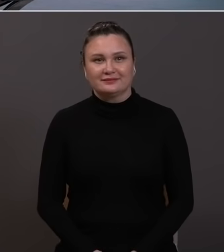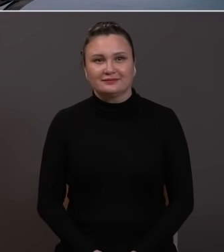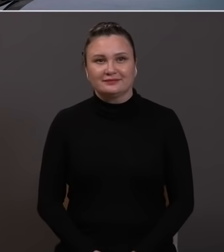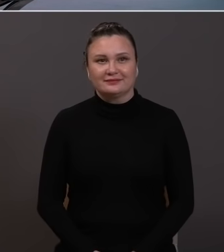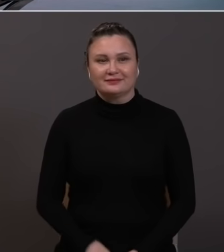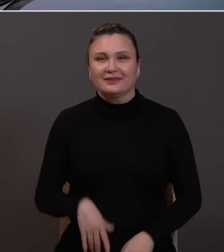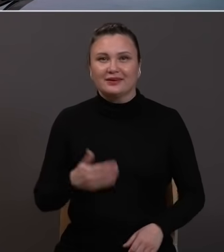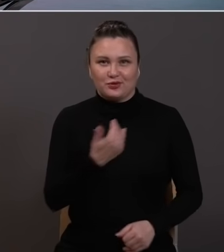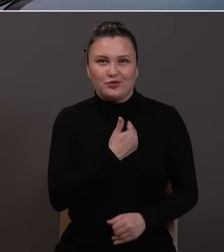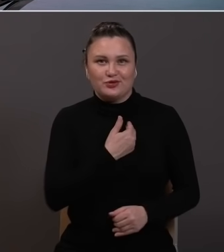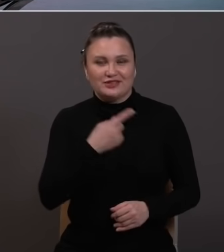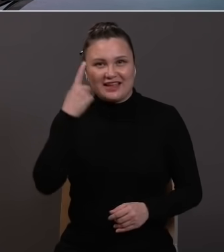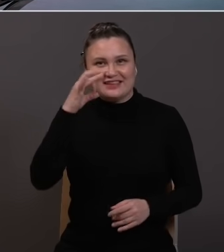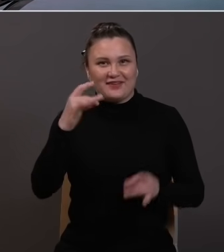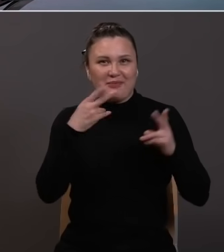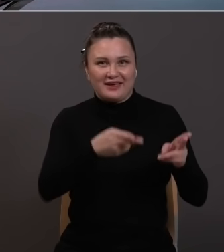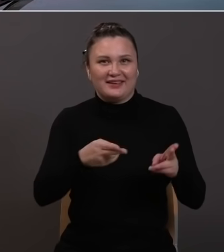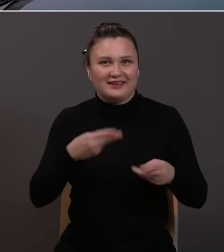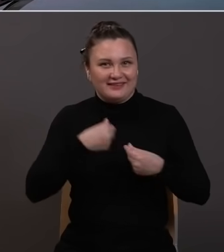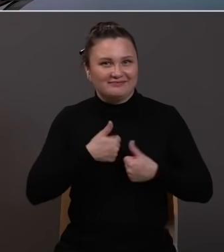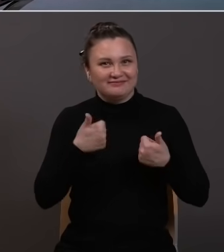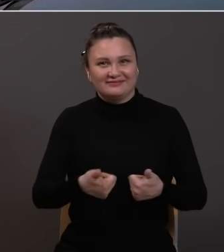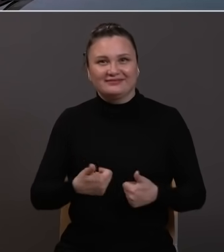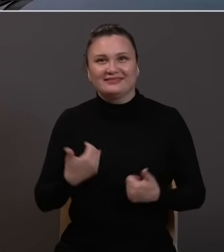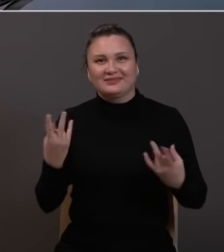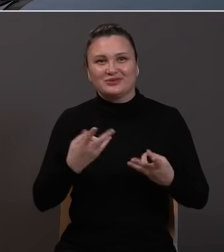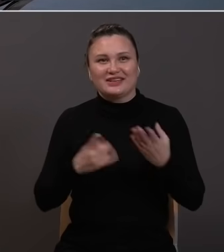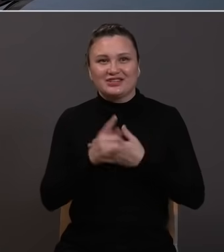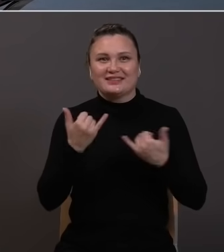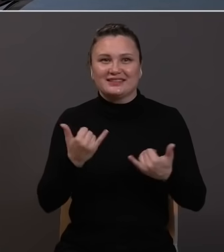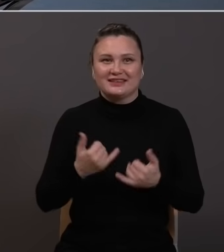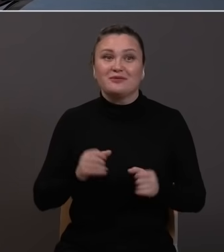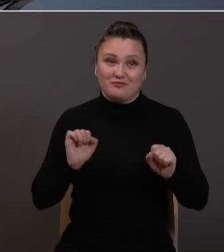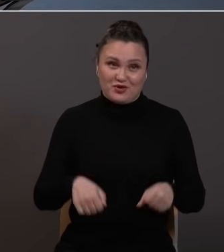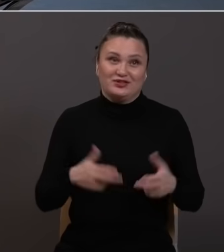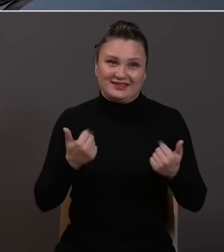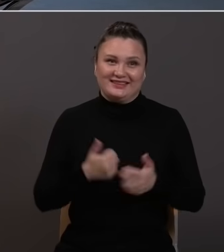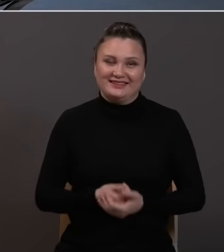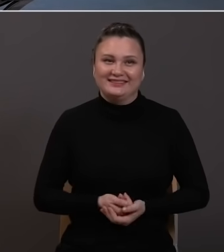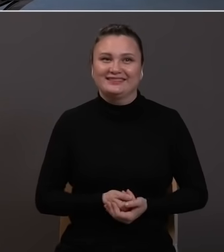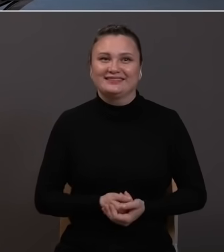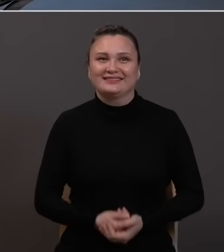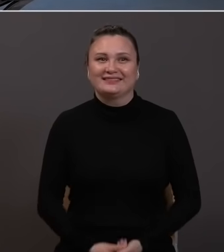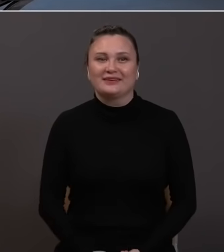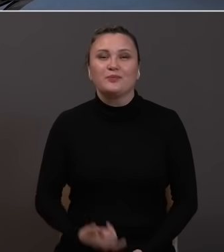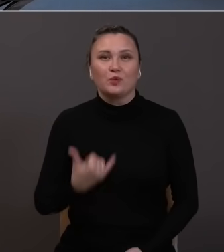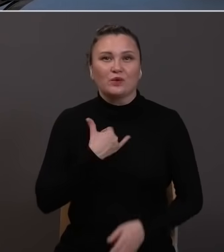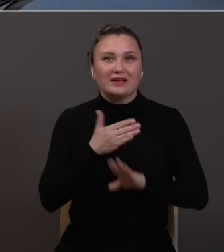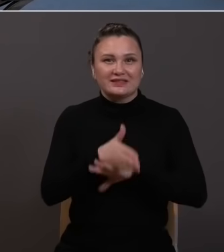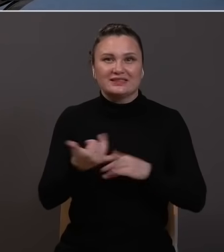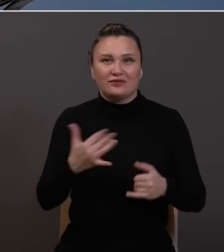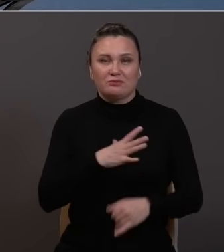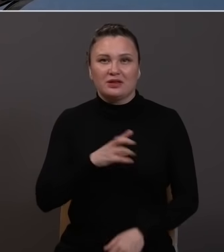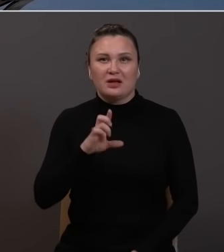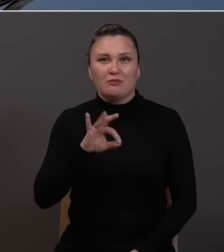хочется штурмовать Северный полюс. Уже прям начинать сейчас. Ну, можно. Можно. У нас в гостях сегодня